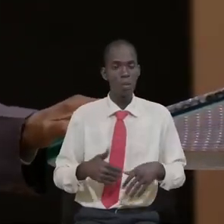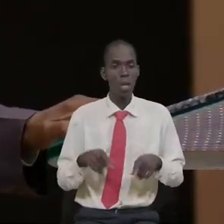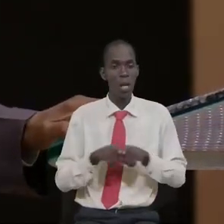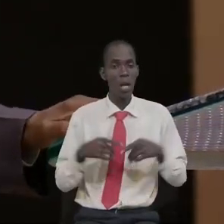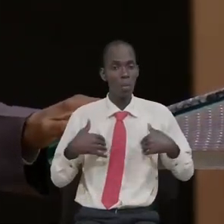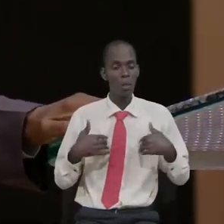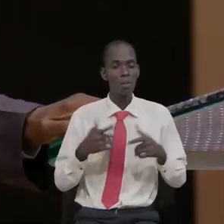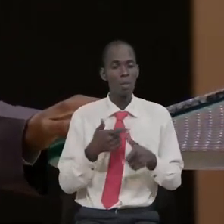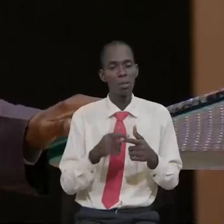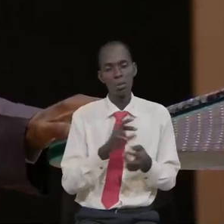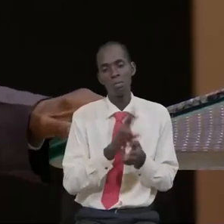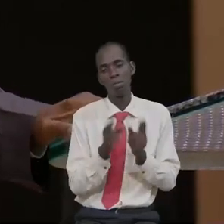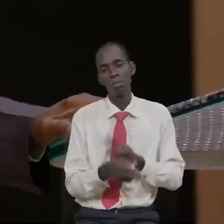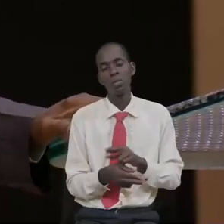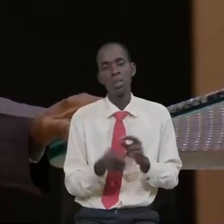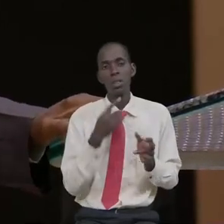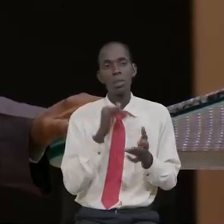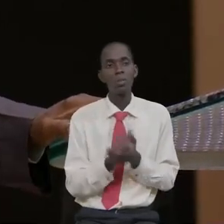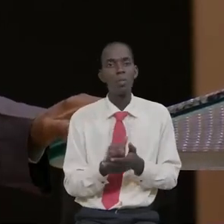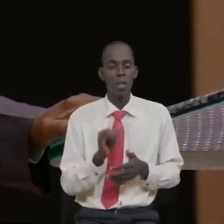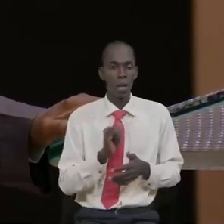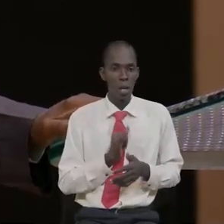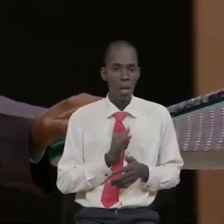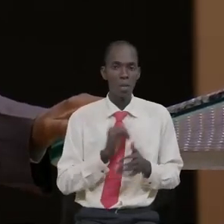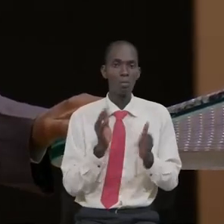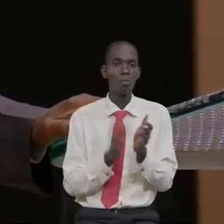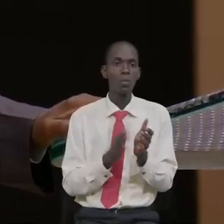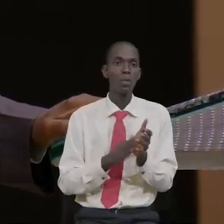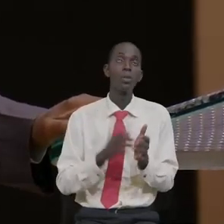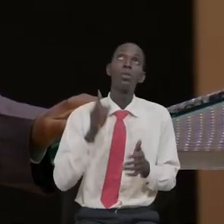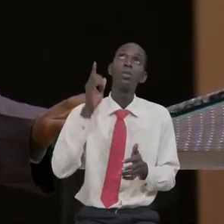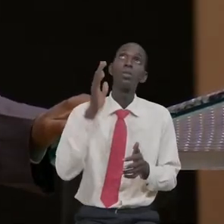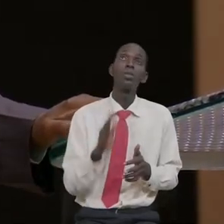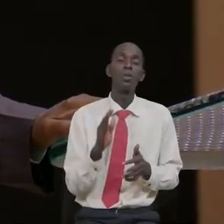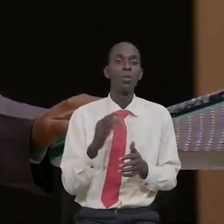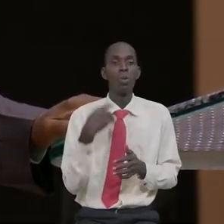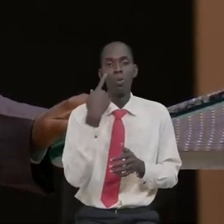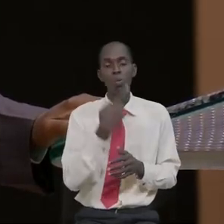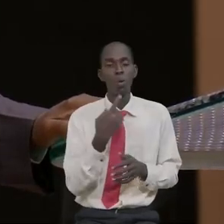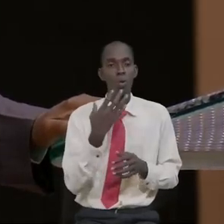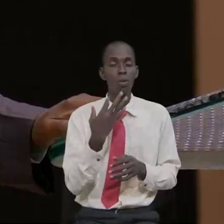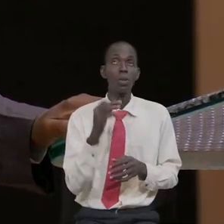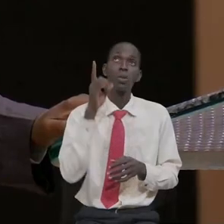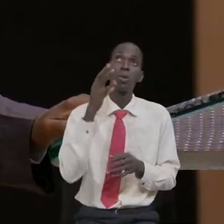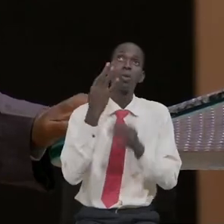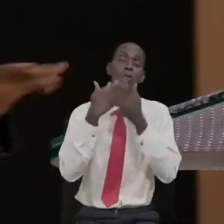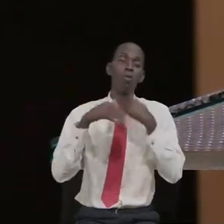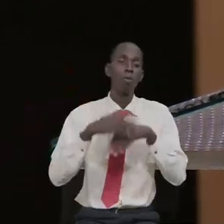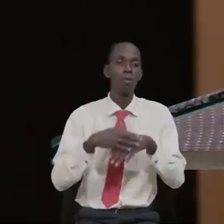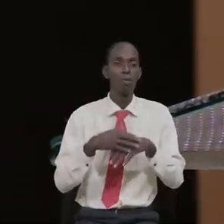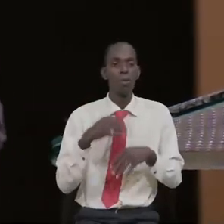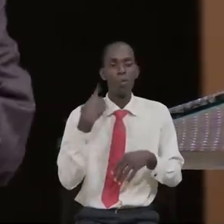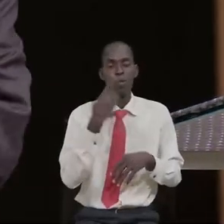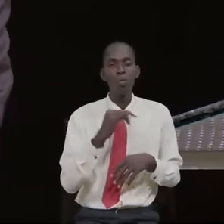que j'exalte le Dieu du ciel dans le royaume, la domination sont pour toujours.